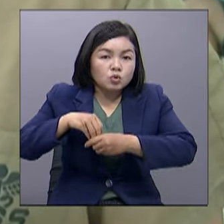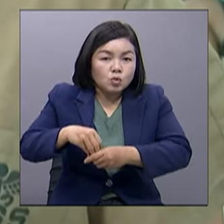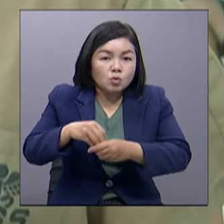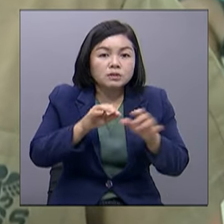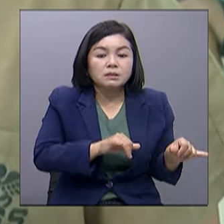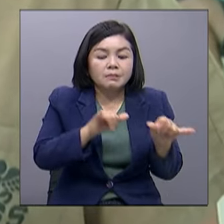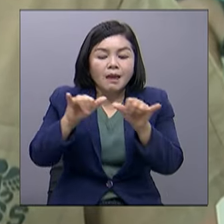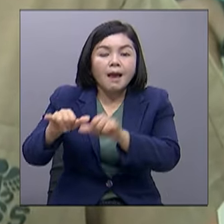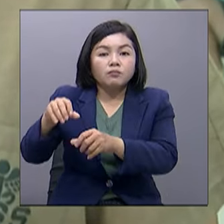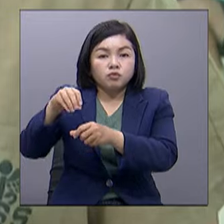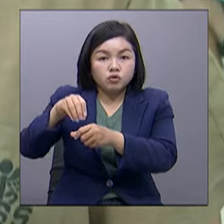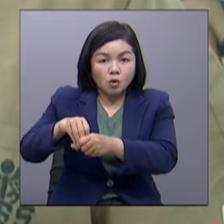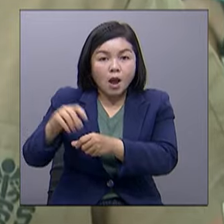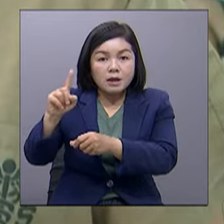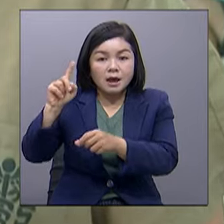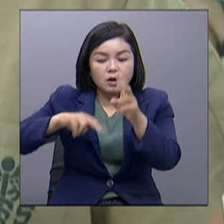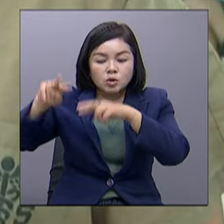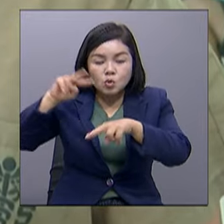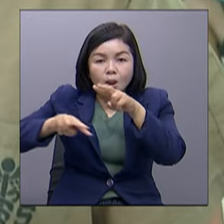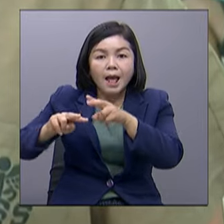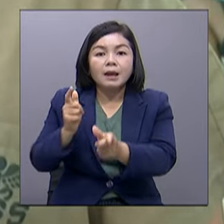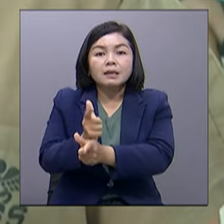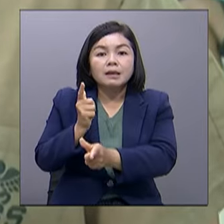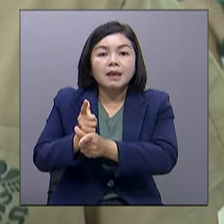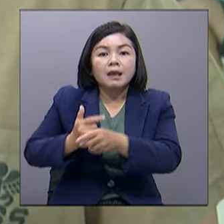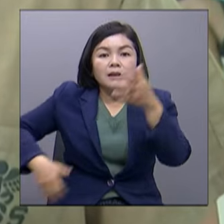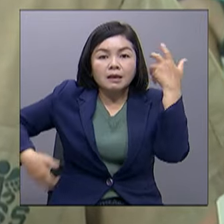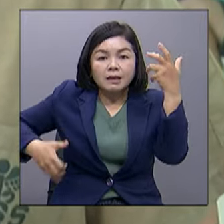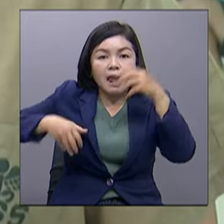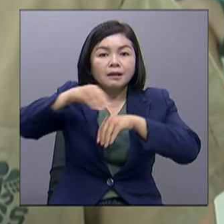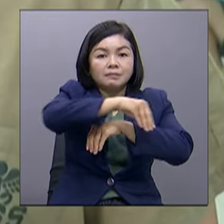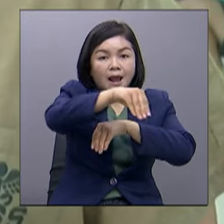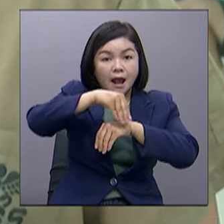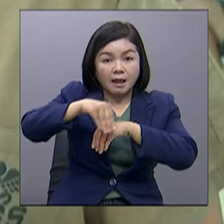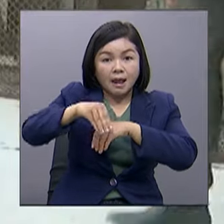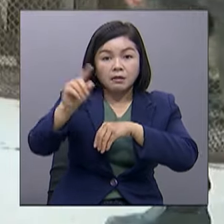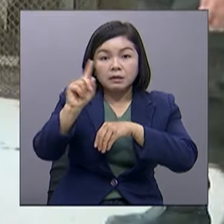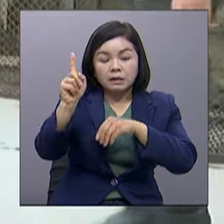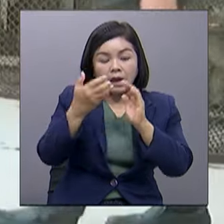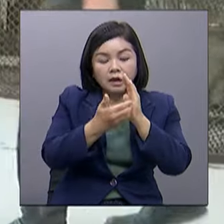ที่สำนักบริหารพื้นที่อนุรักษ์ที่1สาขาสระบุรีนะครับ